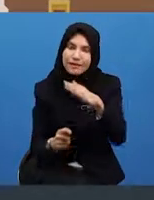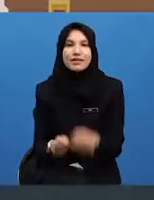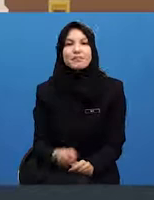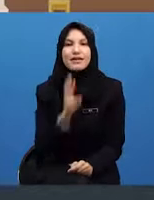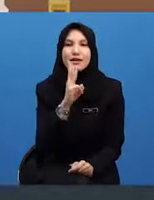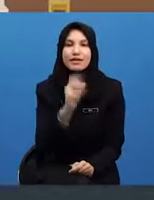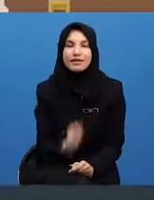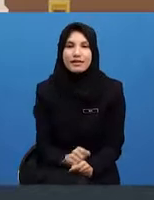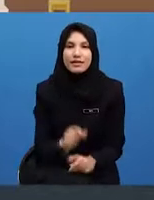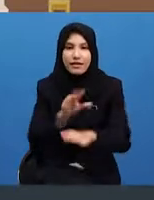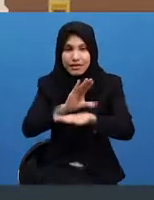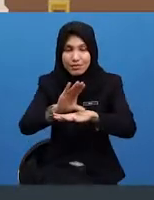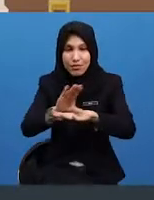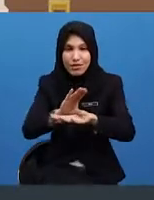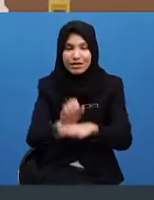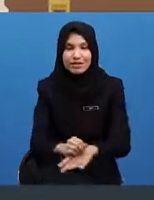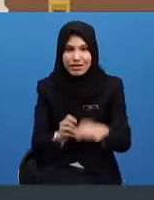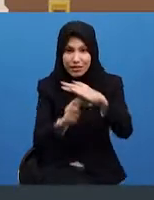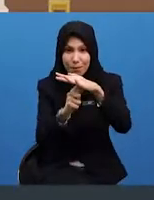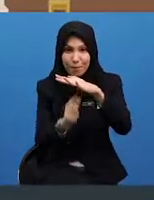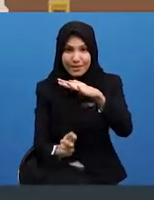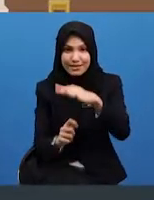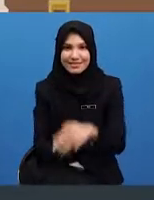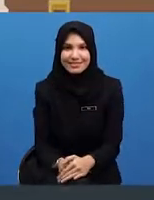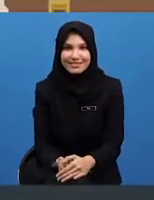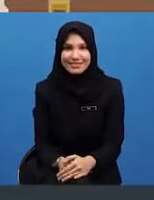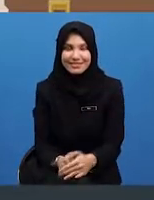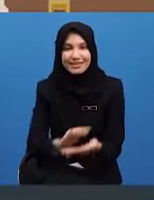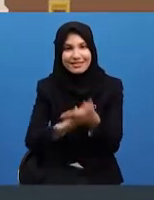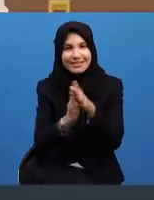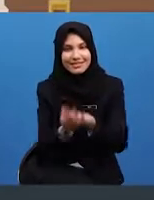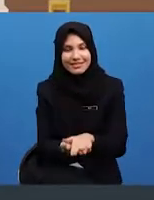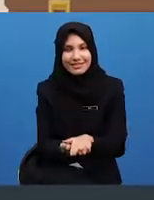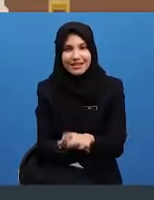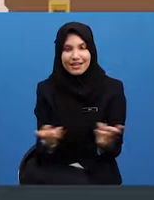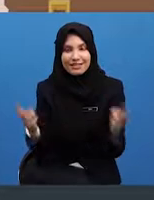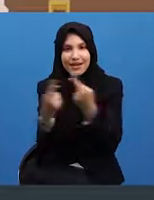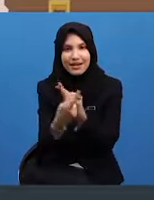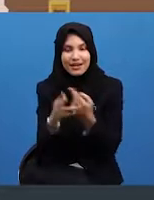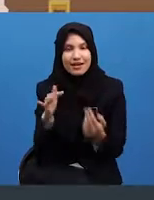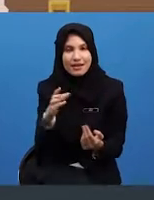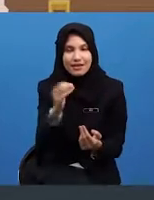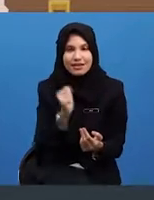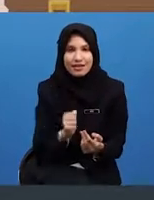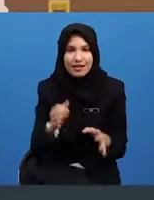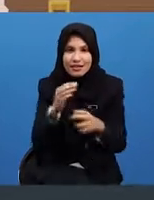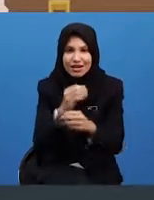Dengan menggunakan konsep ketumpatan, maka sangkar ikan ternakan